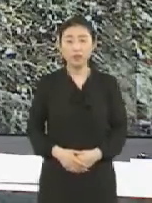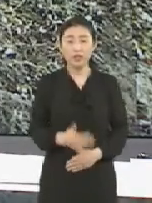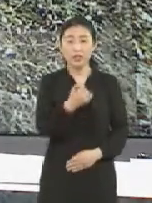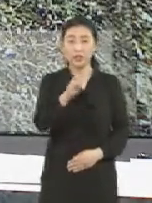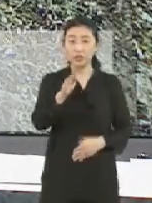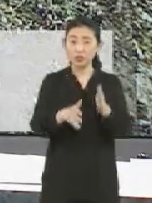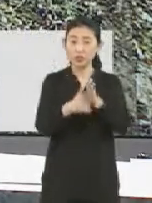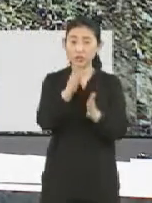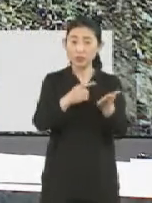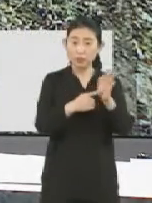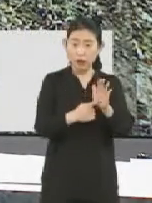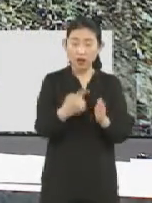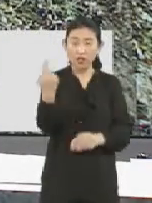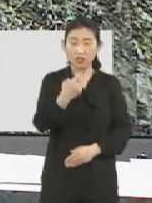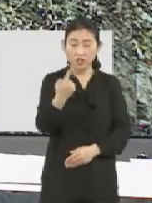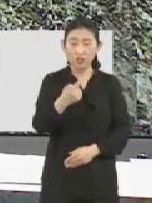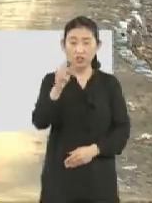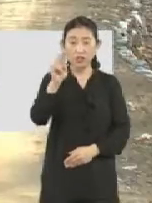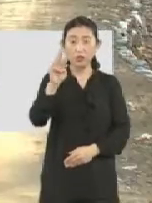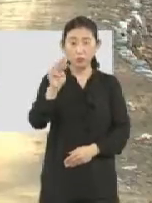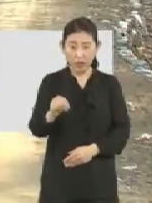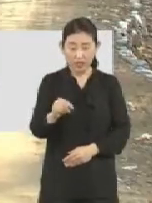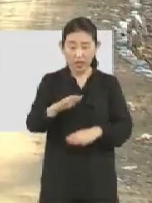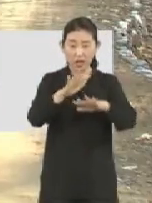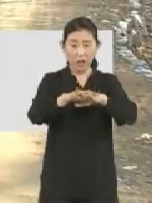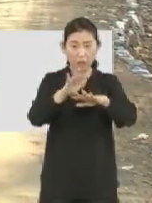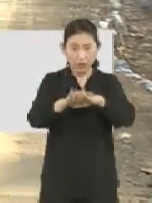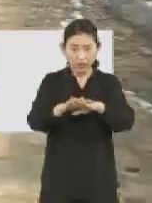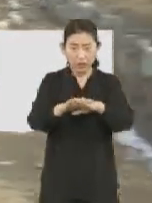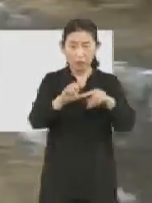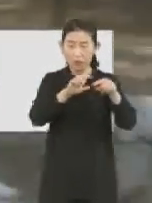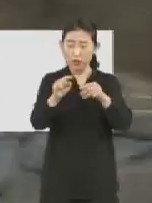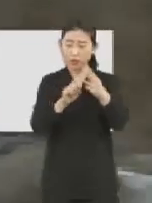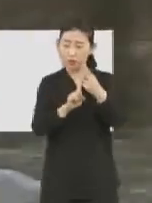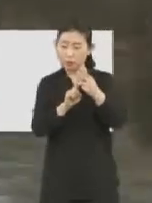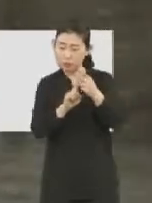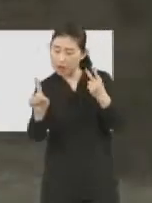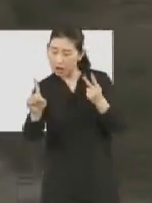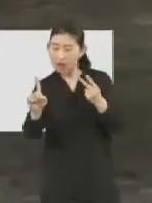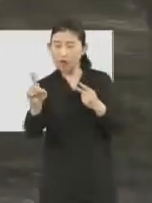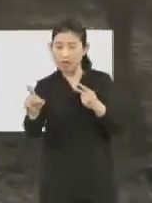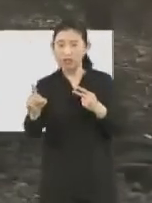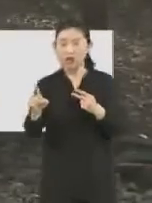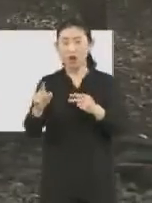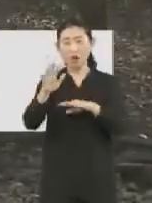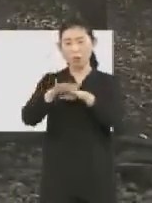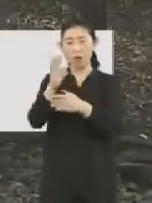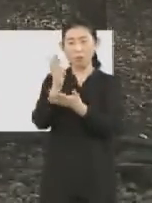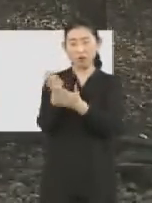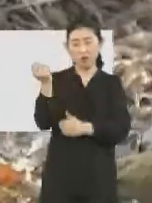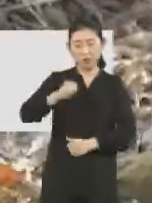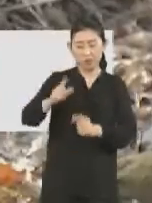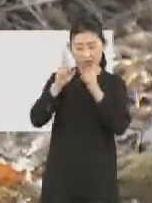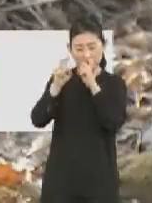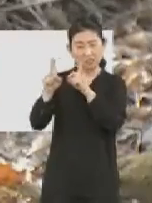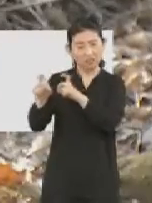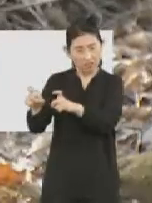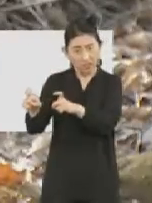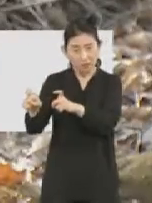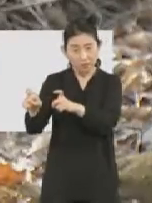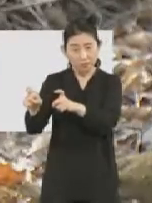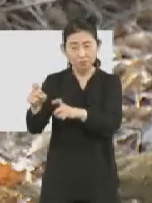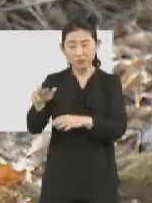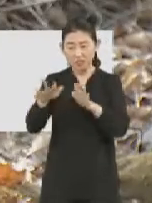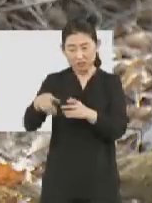세종시가 천 제곱미터 이상 관내 농지 3 필지 가운데 한 필지가 농지법 위반 을 의심할 만한 정황이